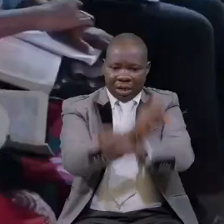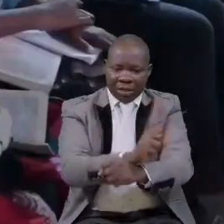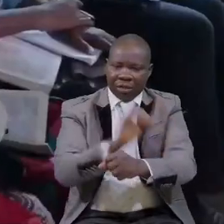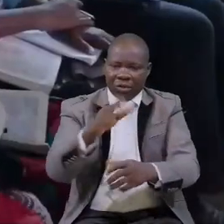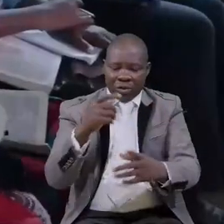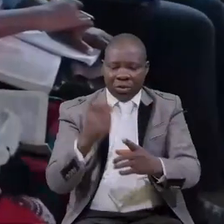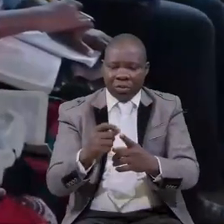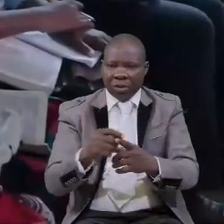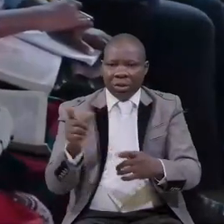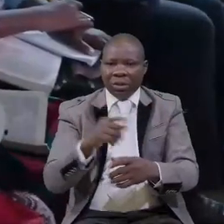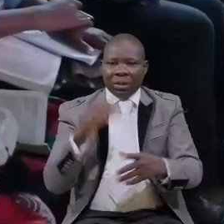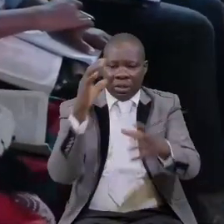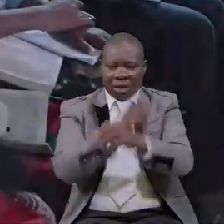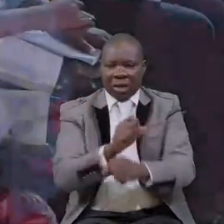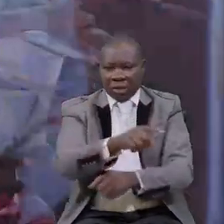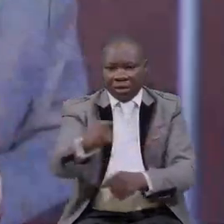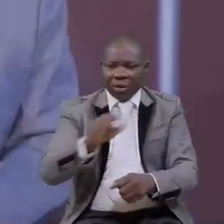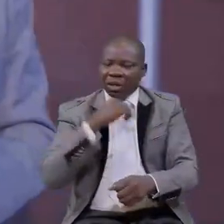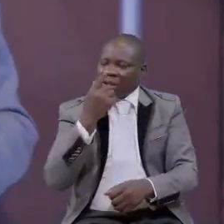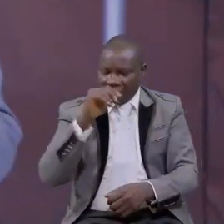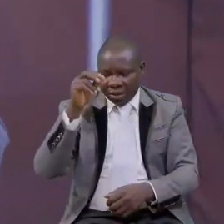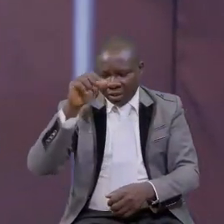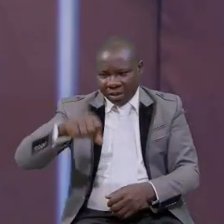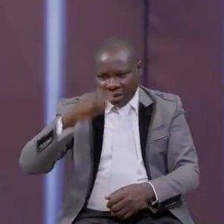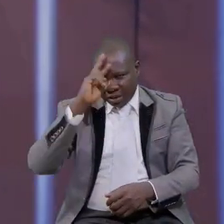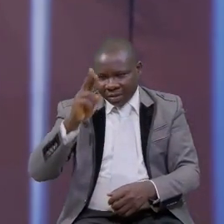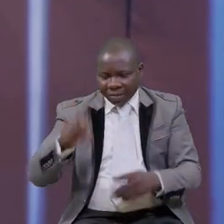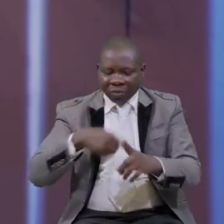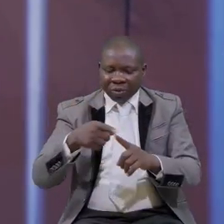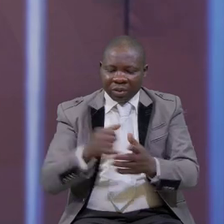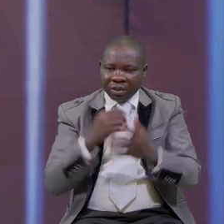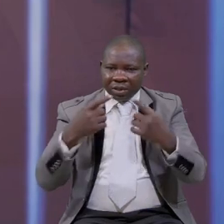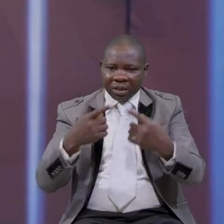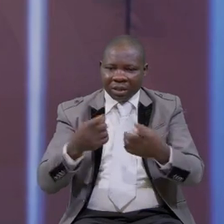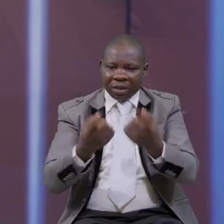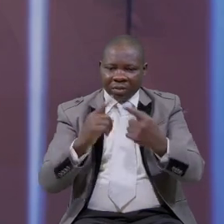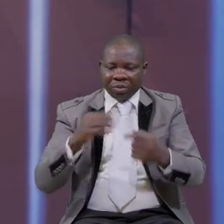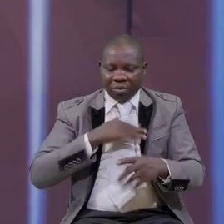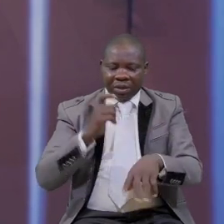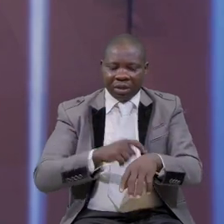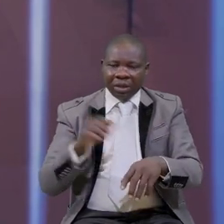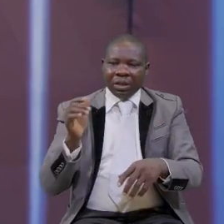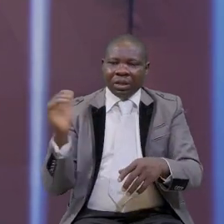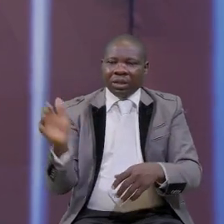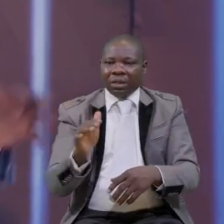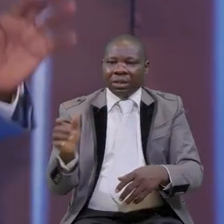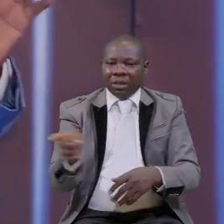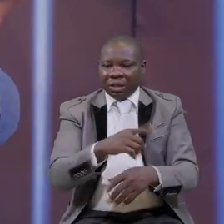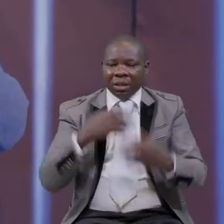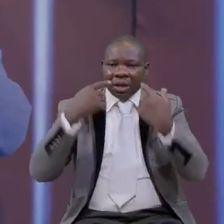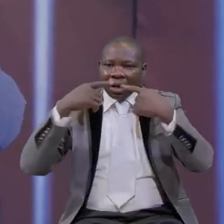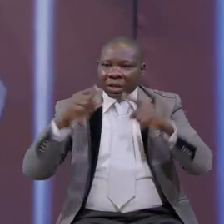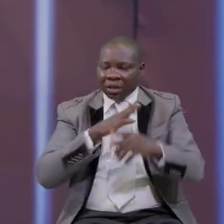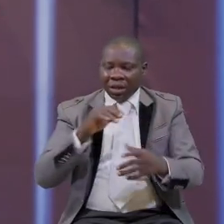monsieur. Ainsi donc, quand mon tour est arrivé, ils ont annoncé. Je me suis levé